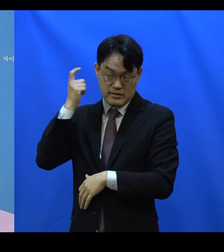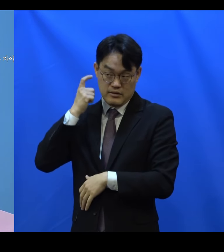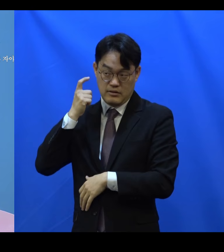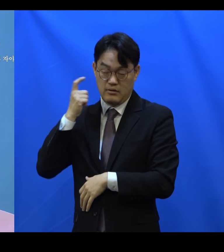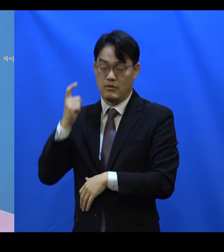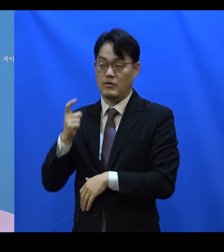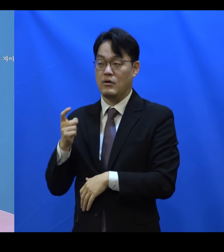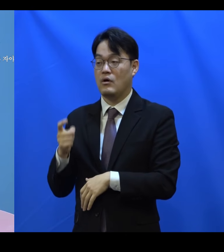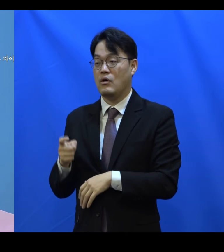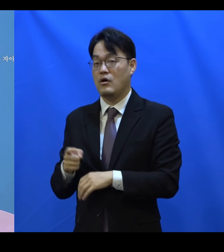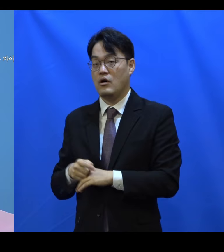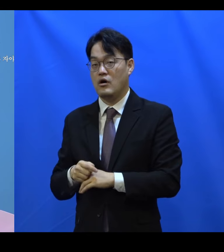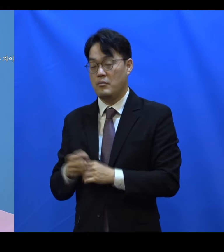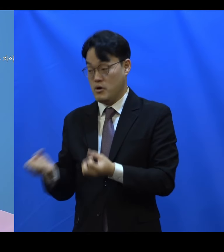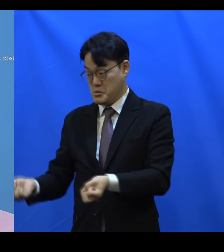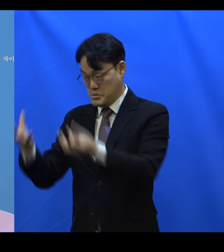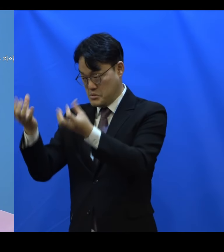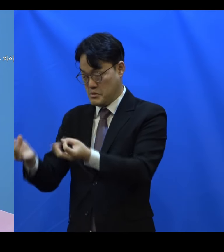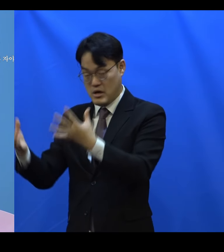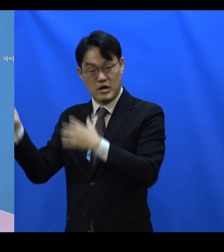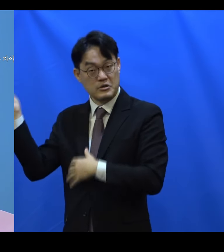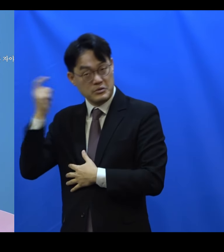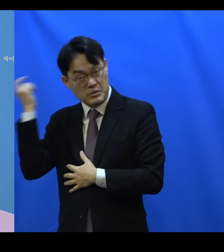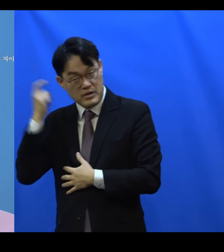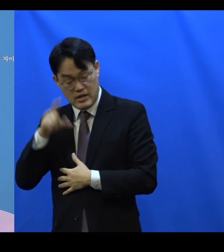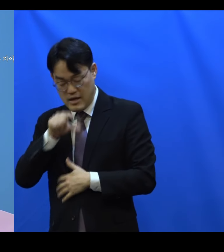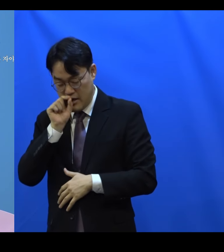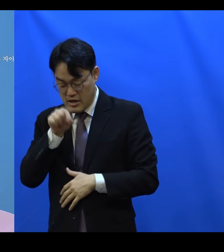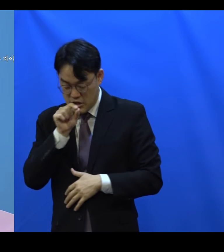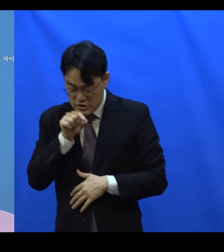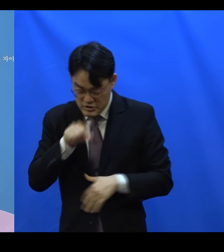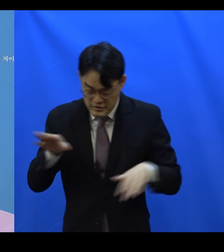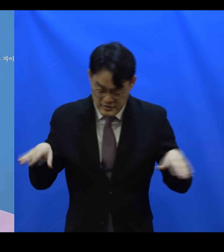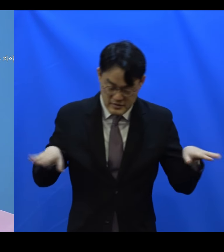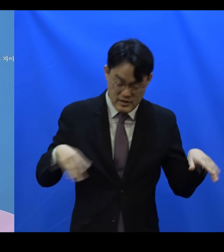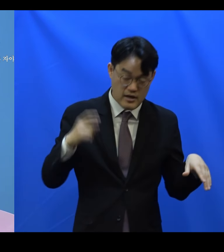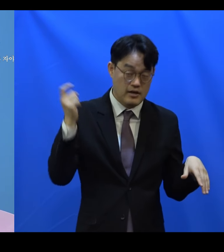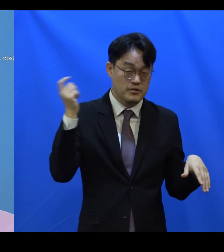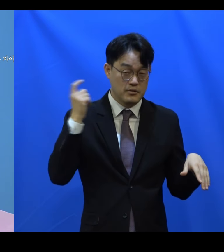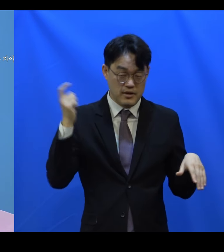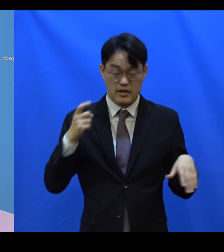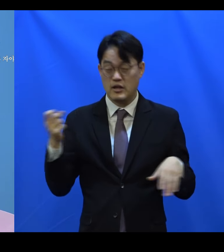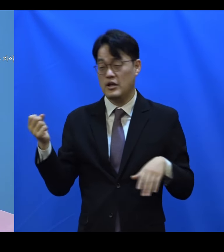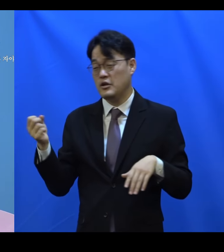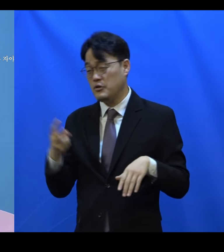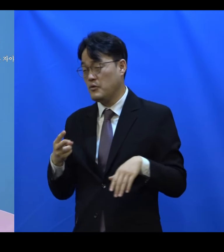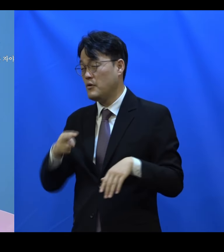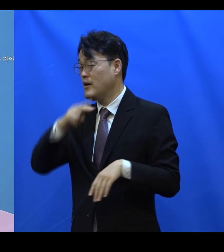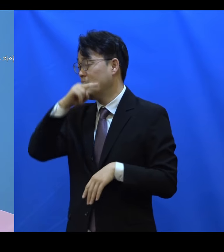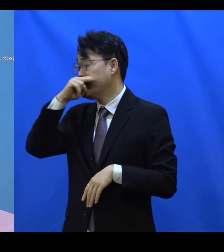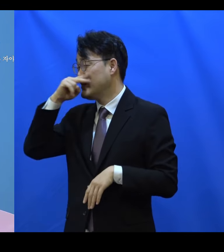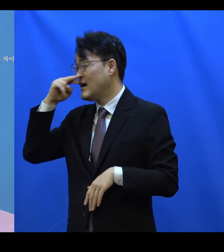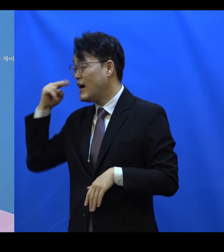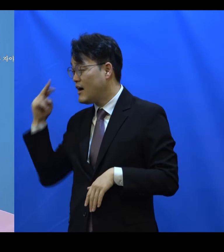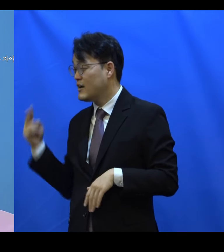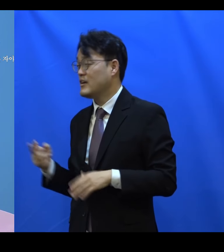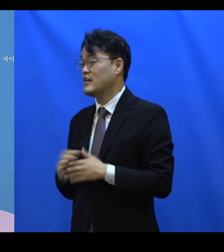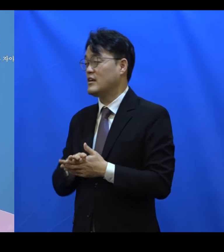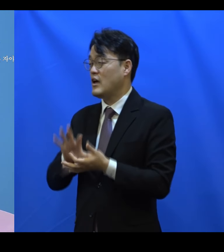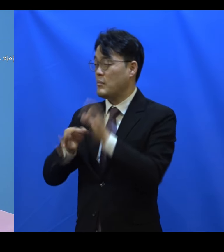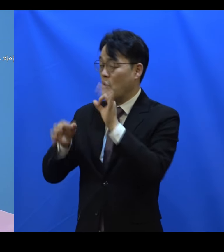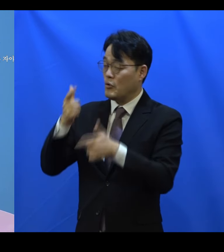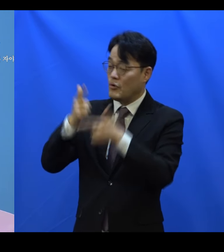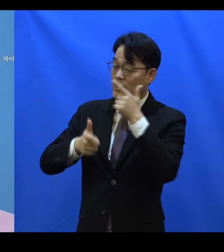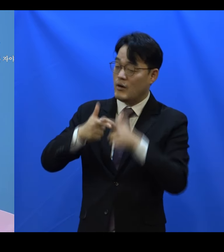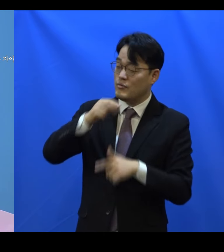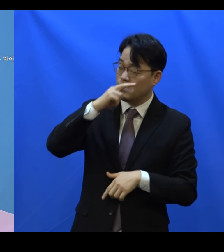연회장에서의 소리들, 비둘기의 구구거림, 백합화의 향기, 포도나무의 달콤함, 사과의 풍미, 이